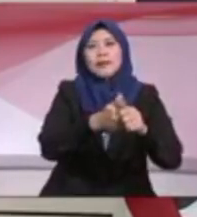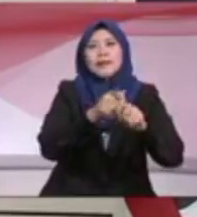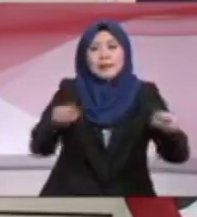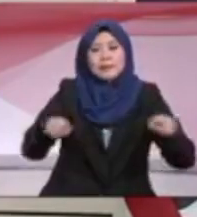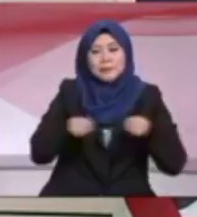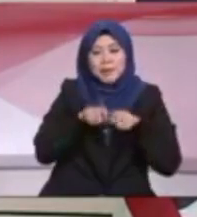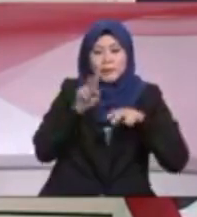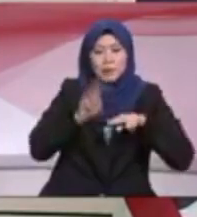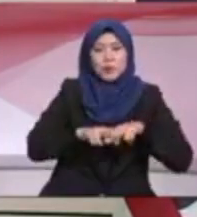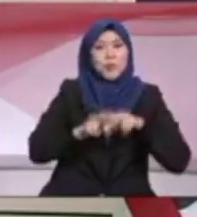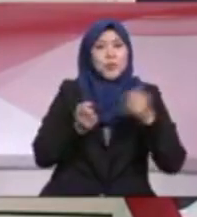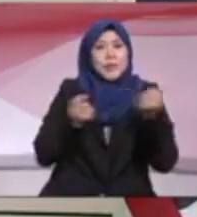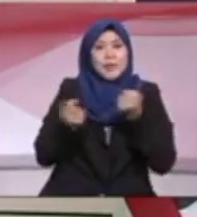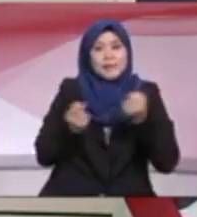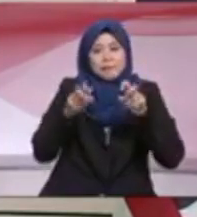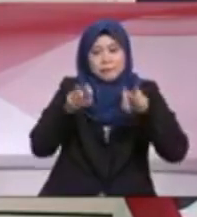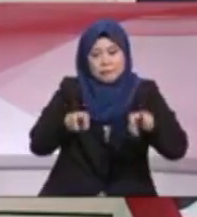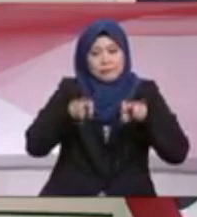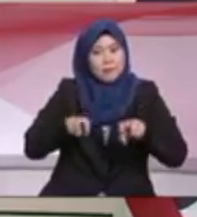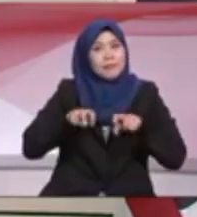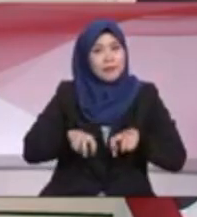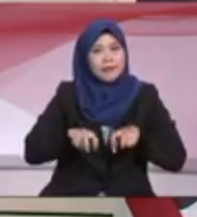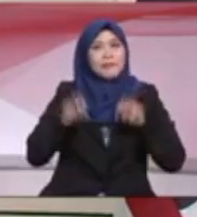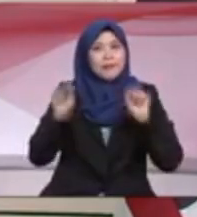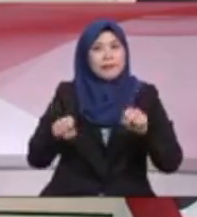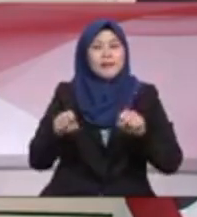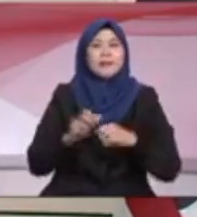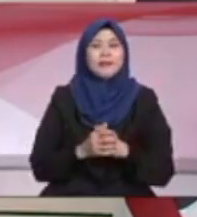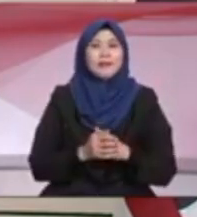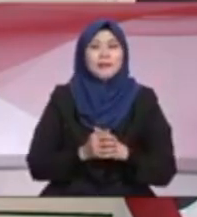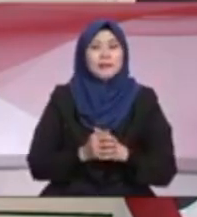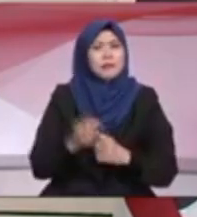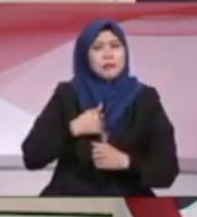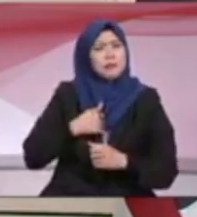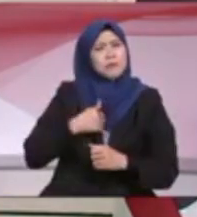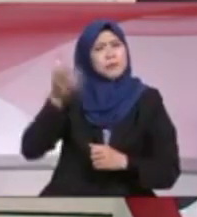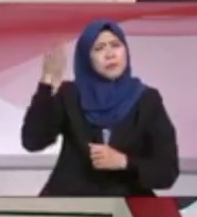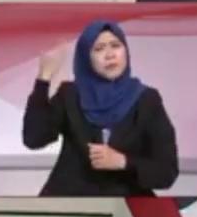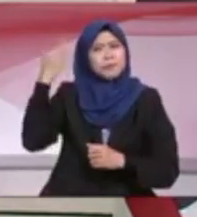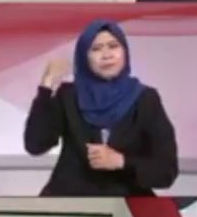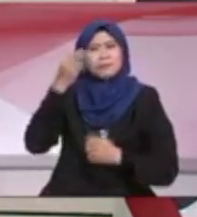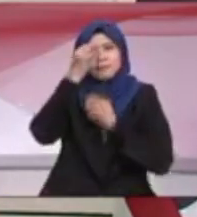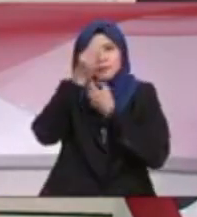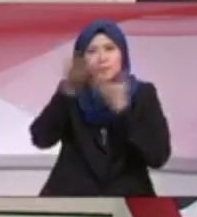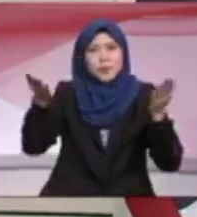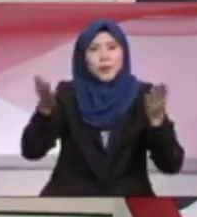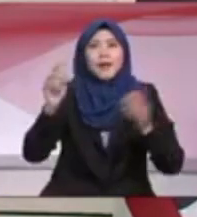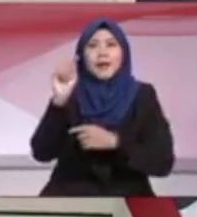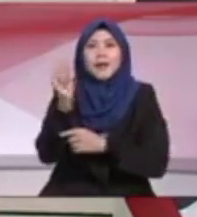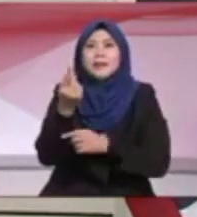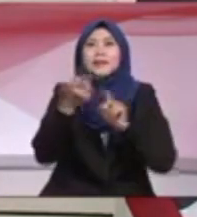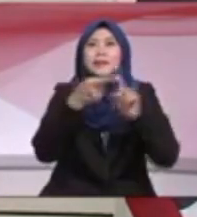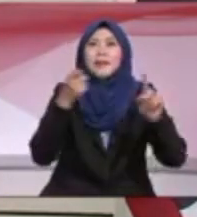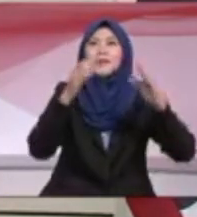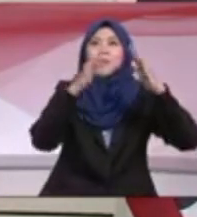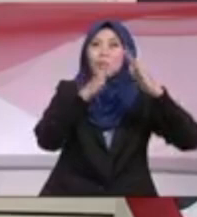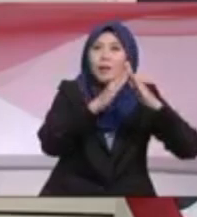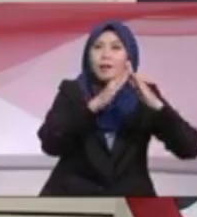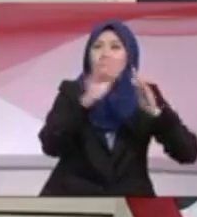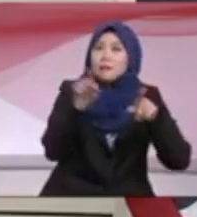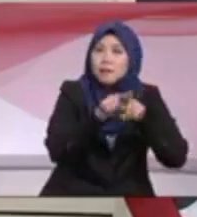duduk. Dan tidak pernah disebutkan, saya percaya waktu itu, yang mengatakan bahawa hanya daripada rumah yang